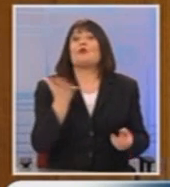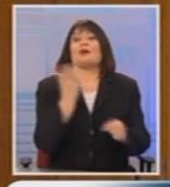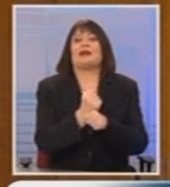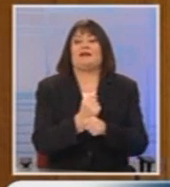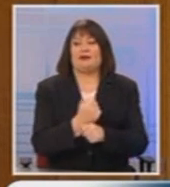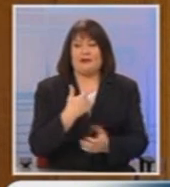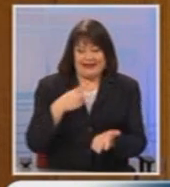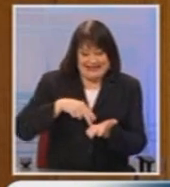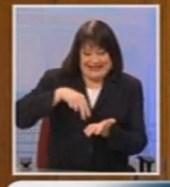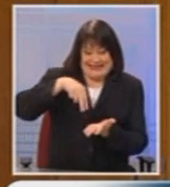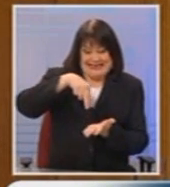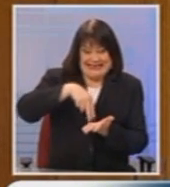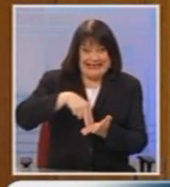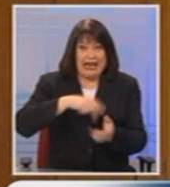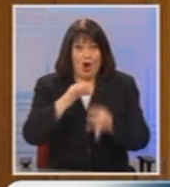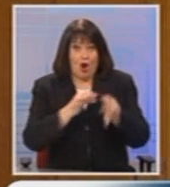να σηκωθώ,